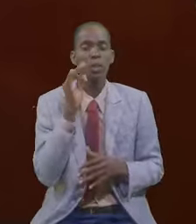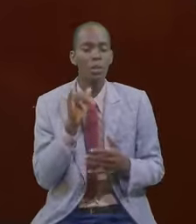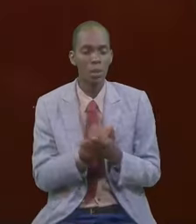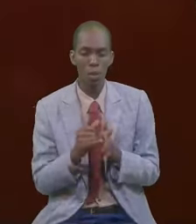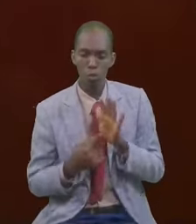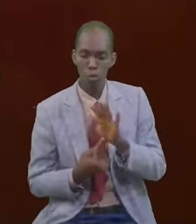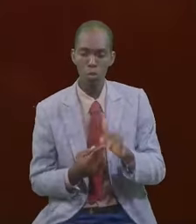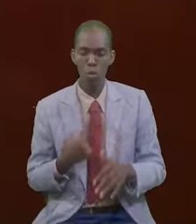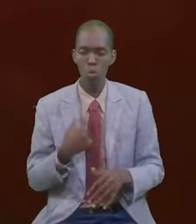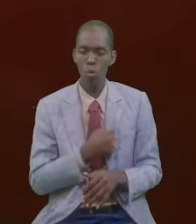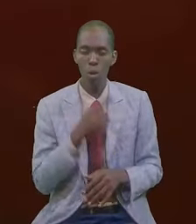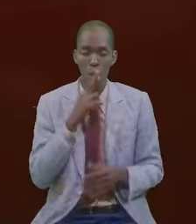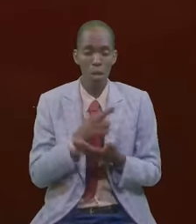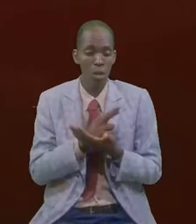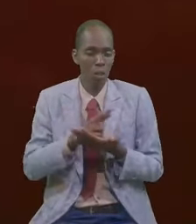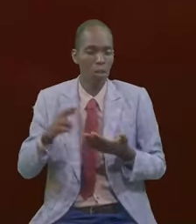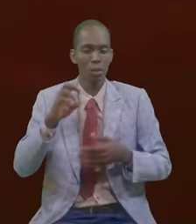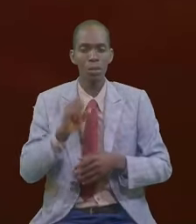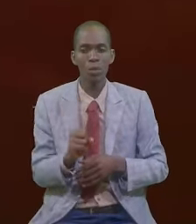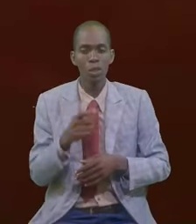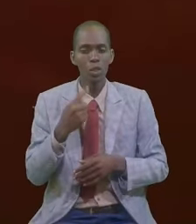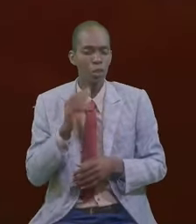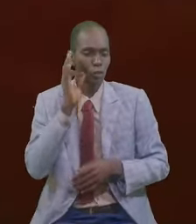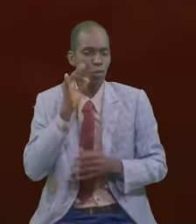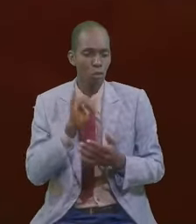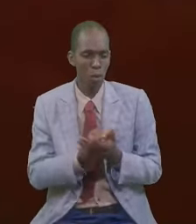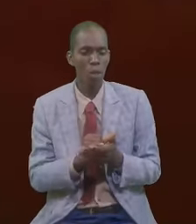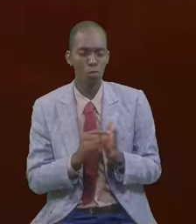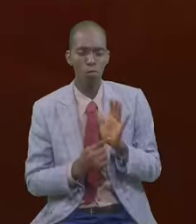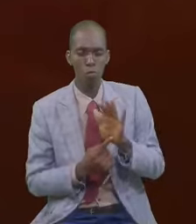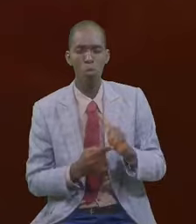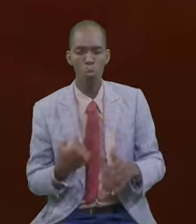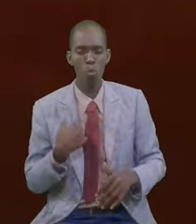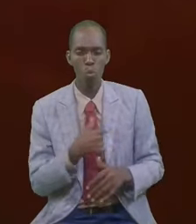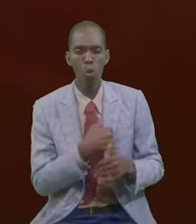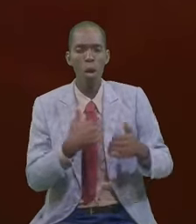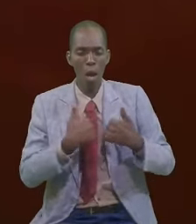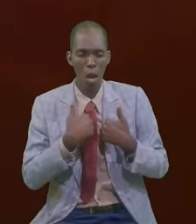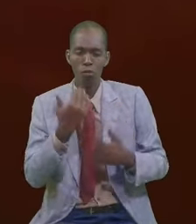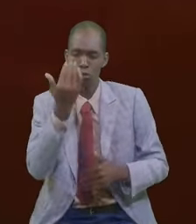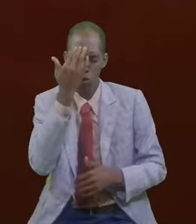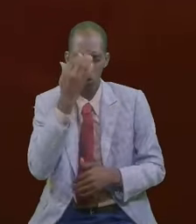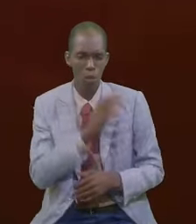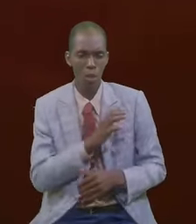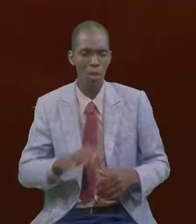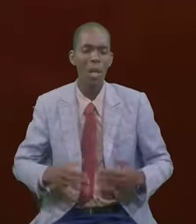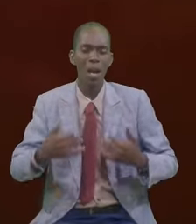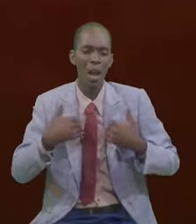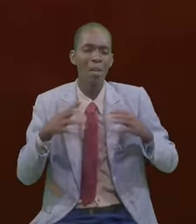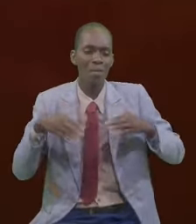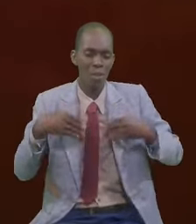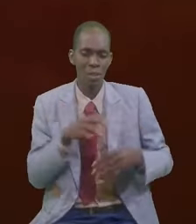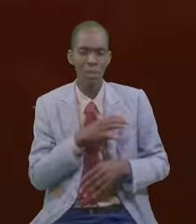gens justes, le fruit qui montre que nous avons rencontré Christ, nous sommes en lui, nous sommes de nouvelles créatures en